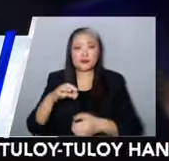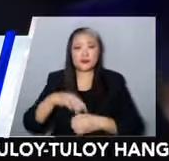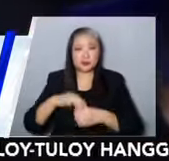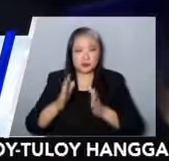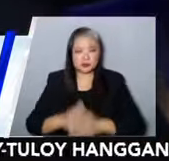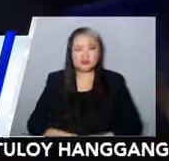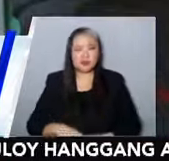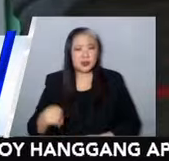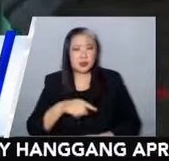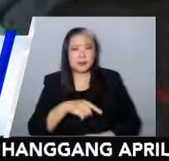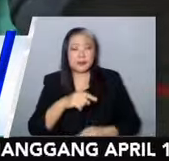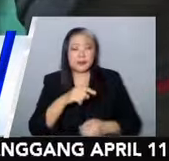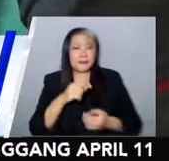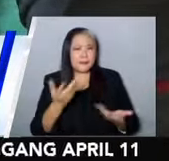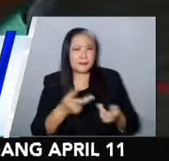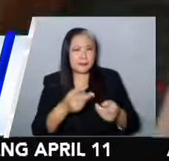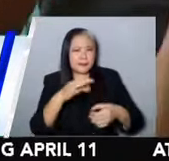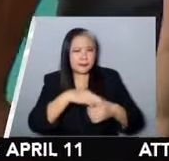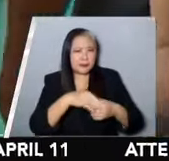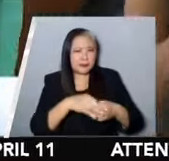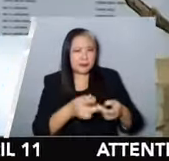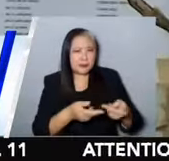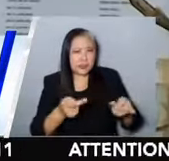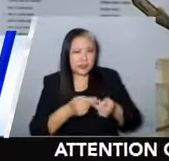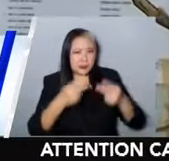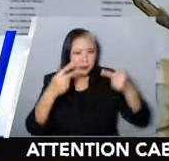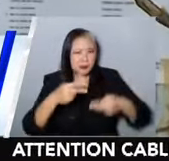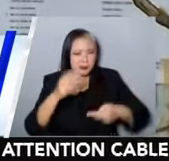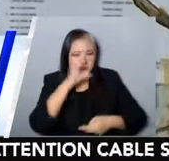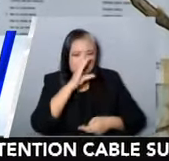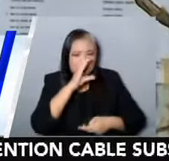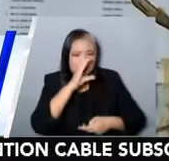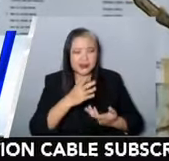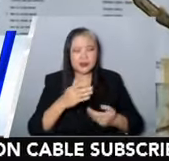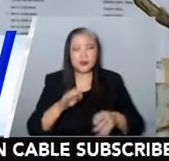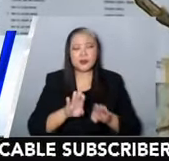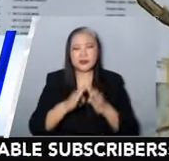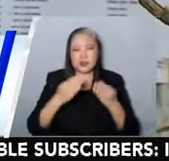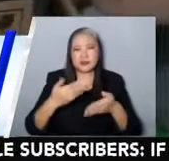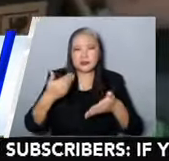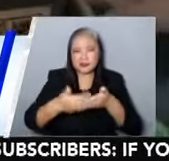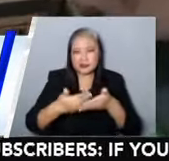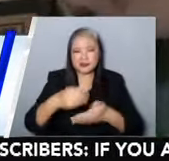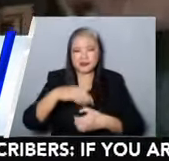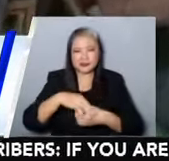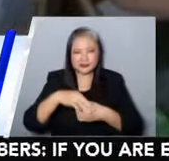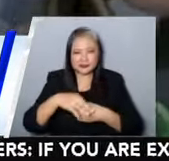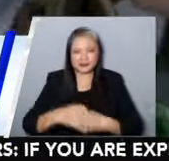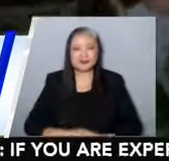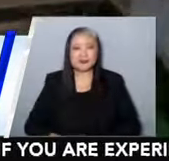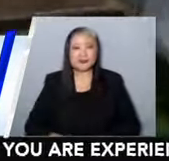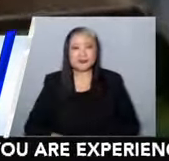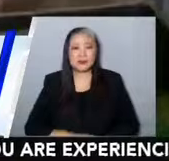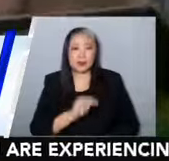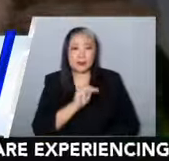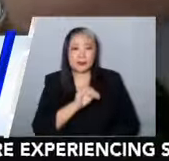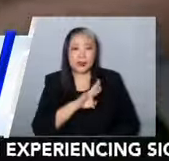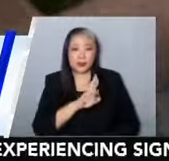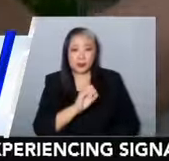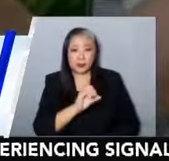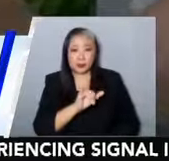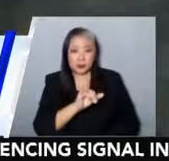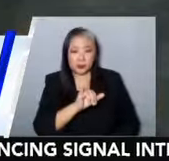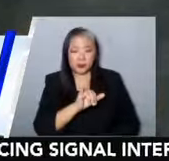eleksyon para iwas hacking. Ngayong buwan naman, ipoproduce ng South Korean firm na Miru Systems ang unang batch sa mga bagong vote counting